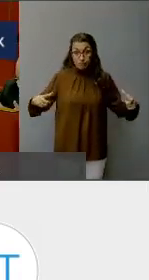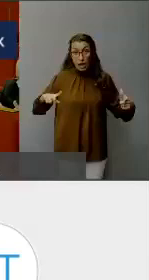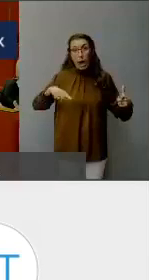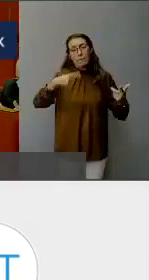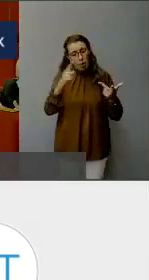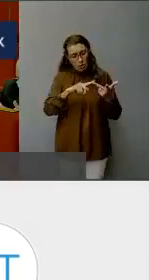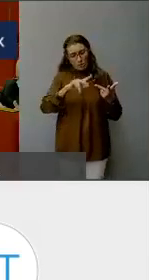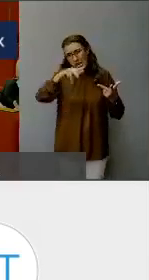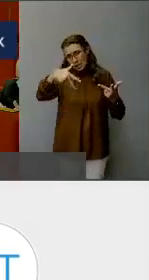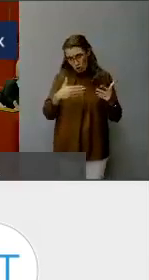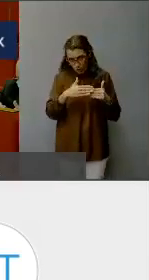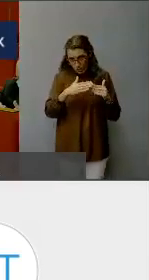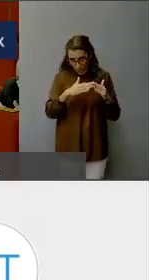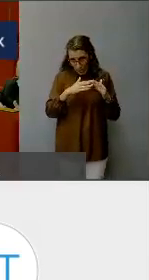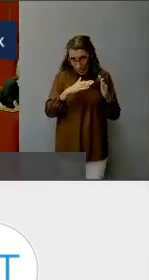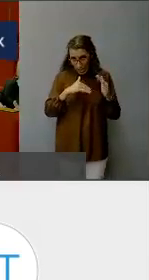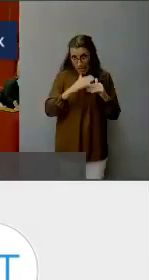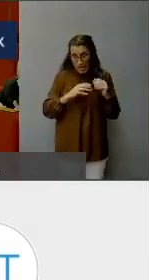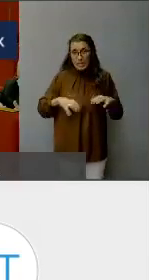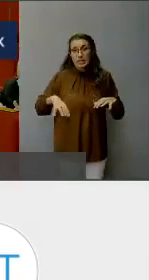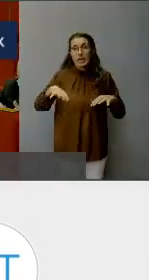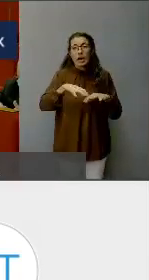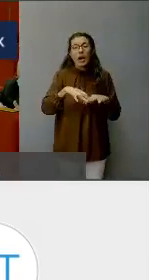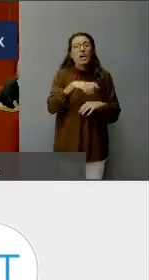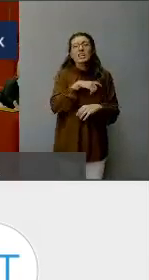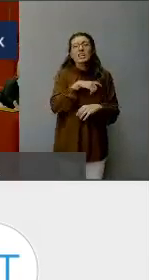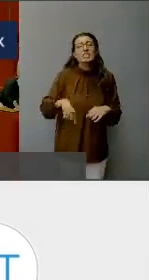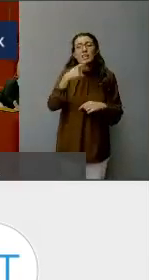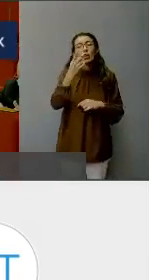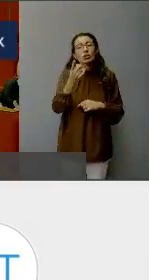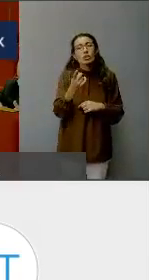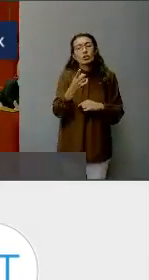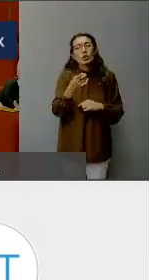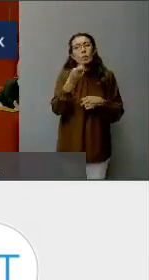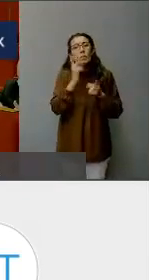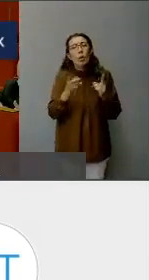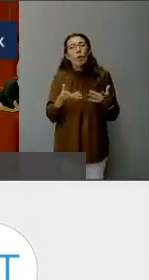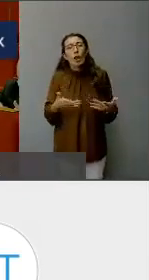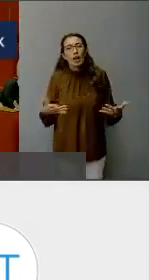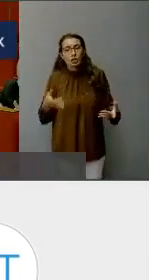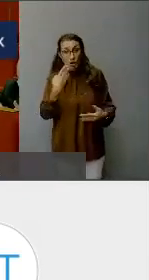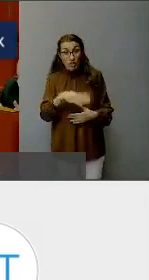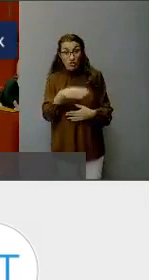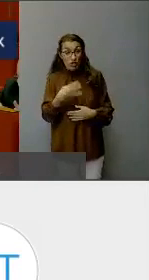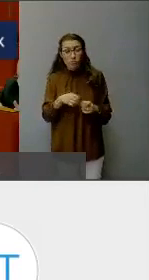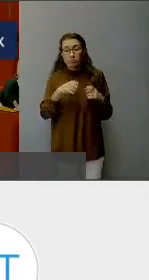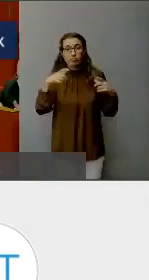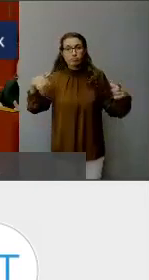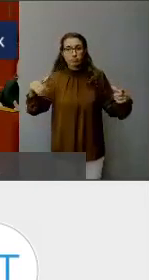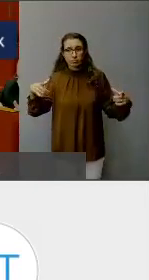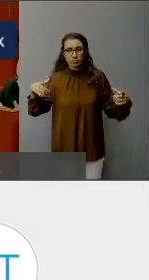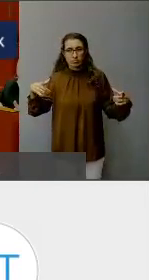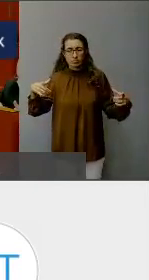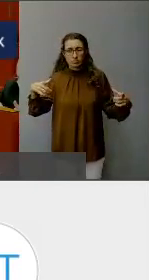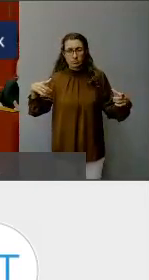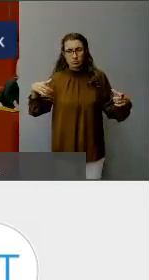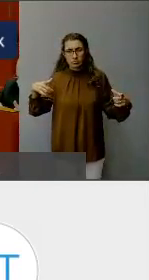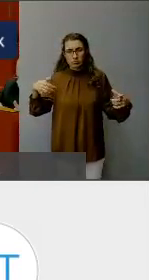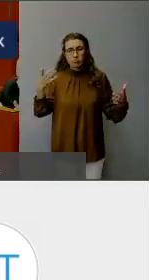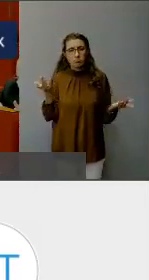dica la popolazione a genova aumentata e quindi anche dunque